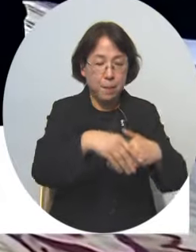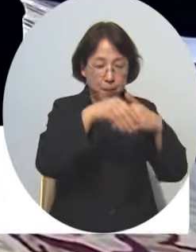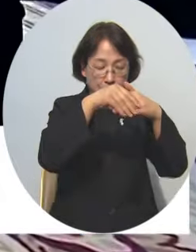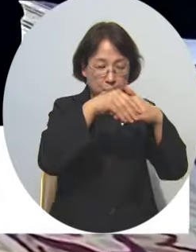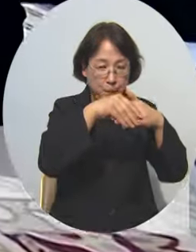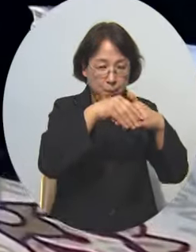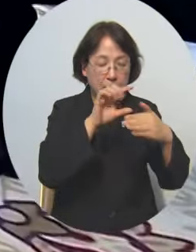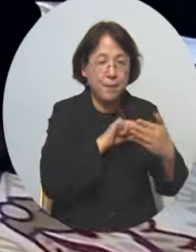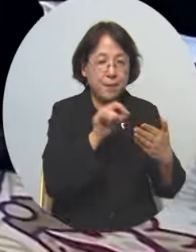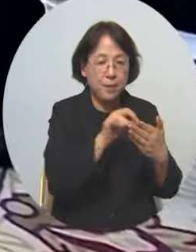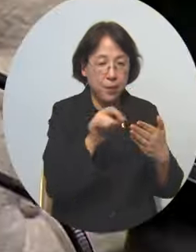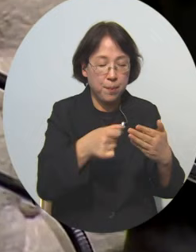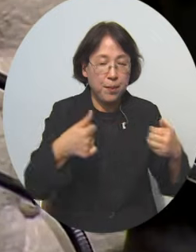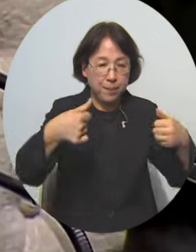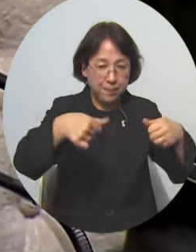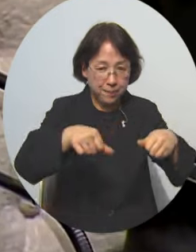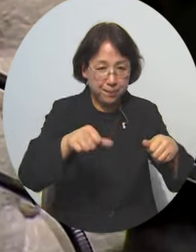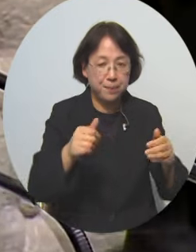협정에 서명했습니다.